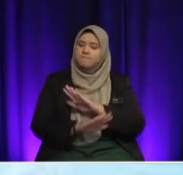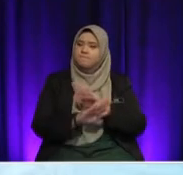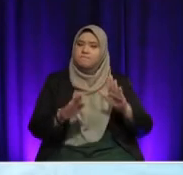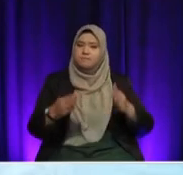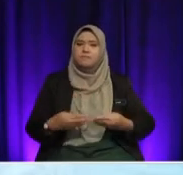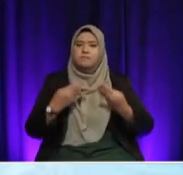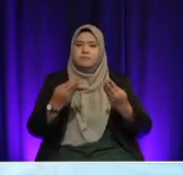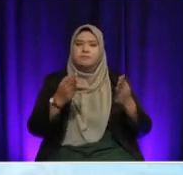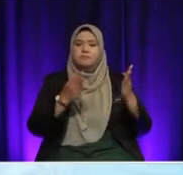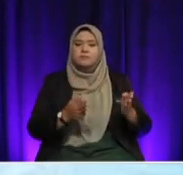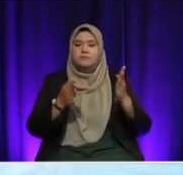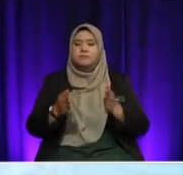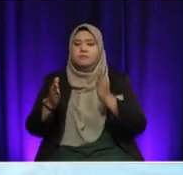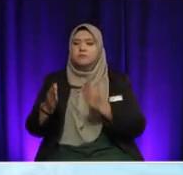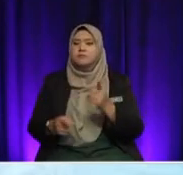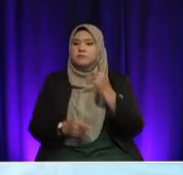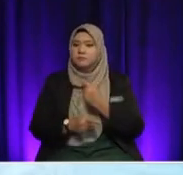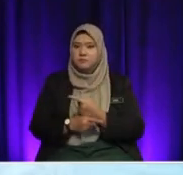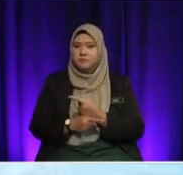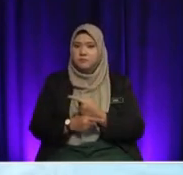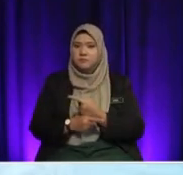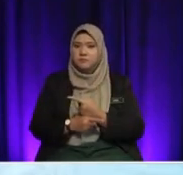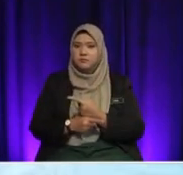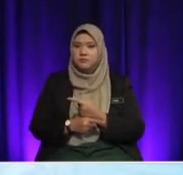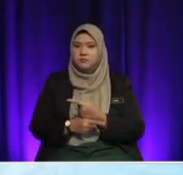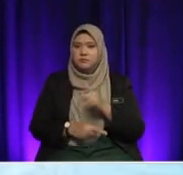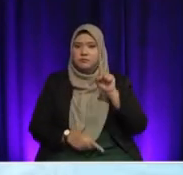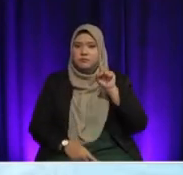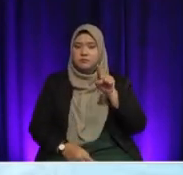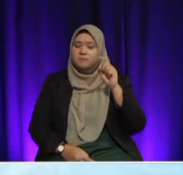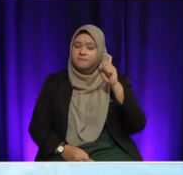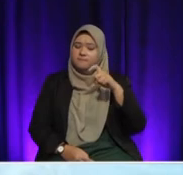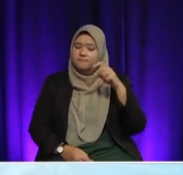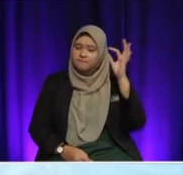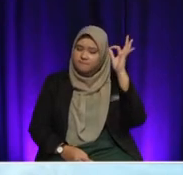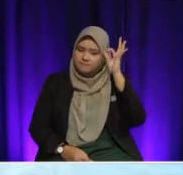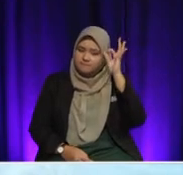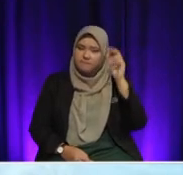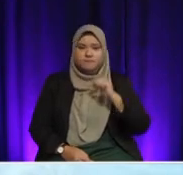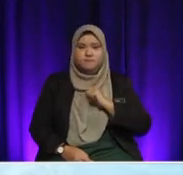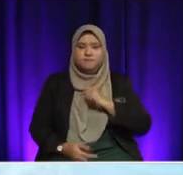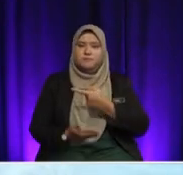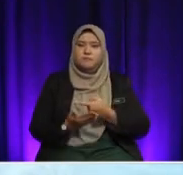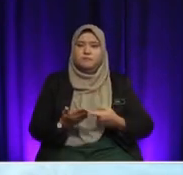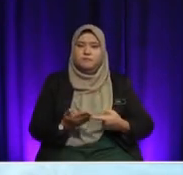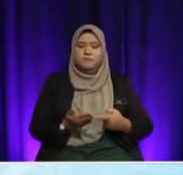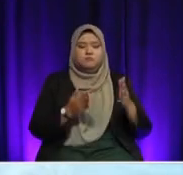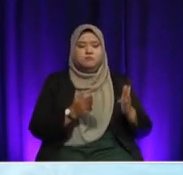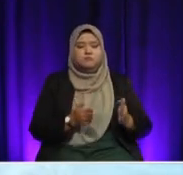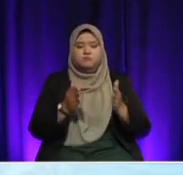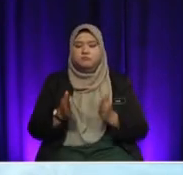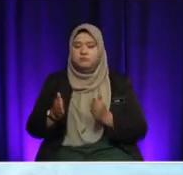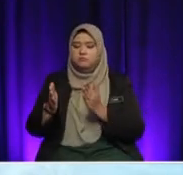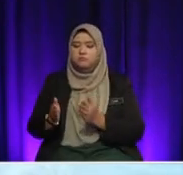kering. Boleh Adawiyah? Saya bantu Adawiyah dengan jawapan yang pertama lah. Okey Adawiyah. Okey, yang kedua? Yang kedua.